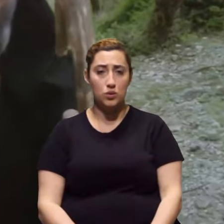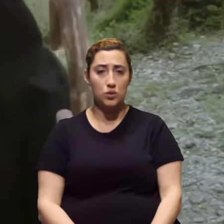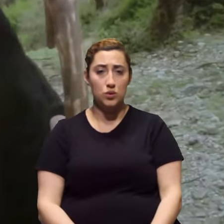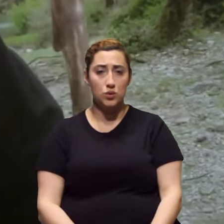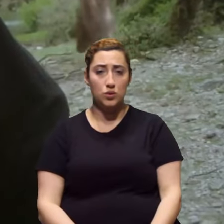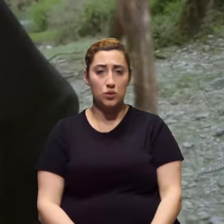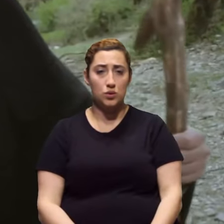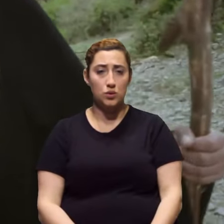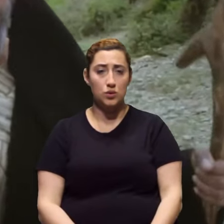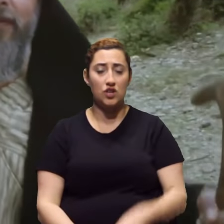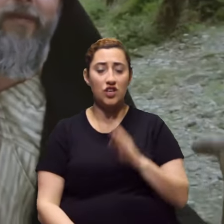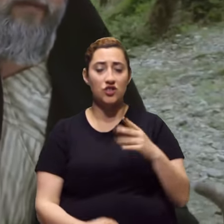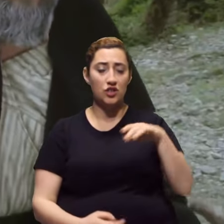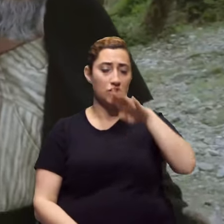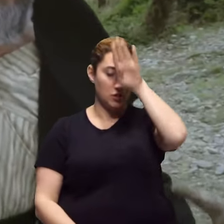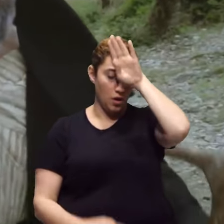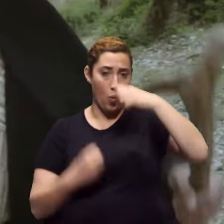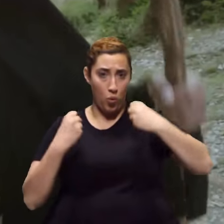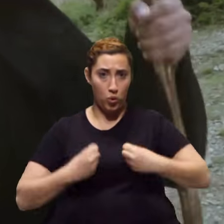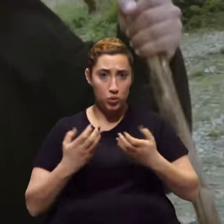İçeri şah oturur.